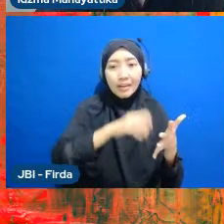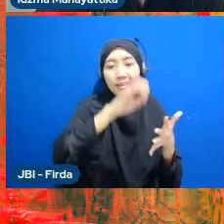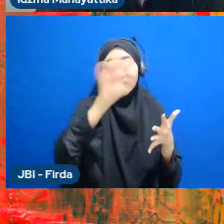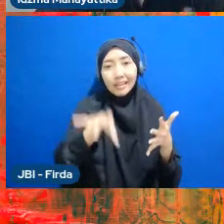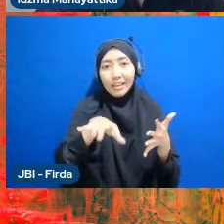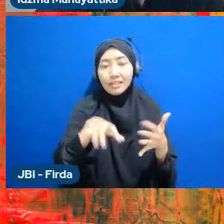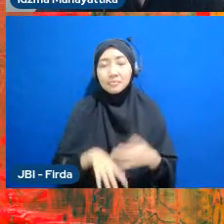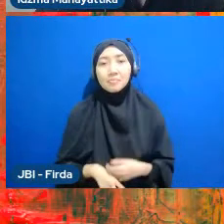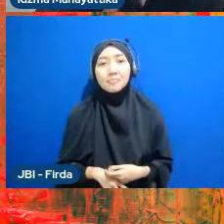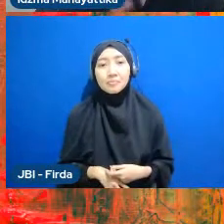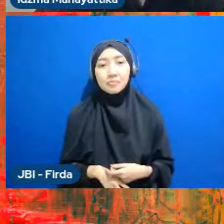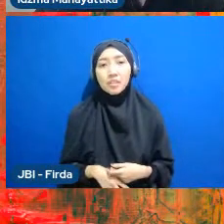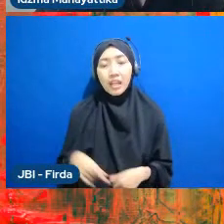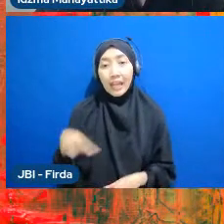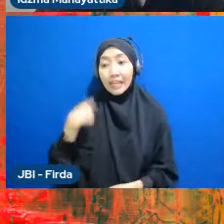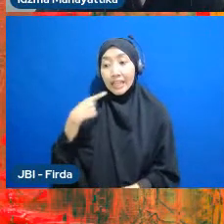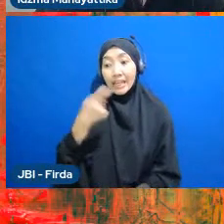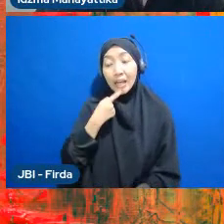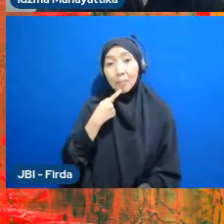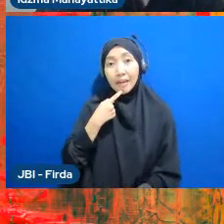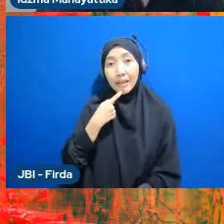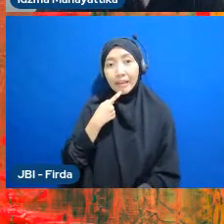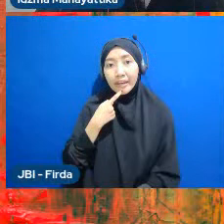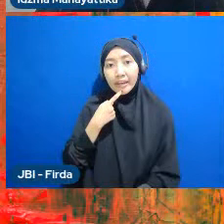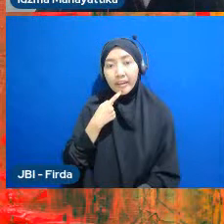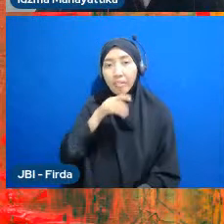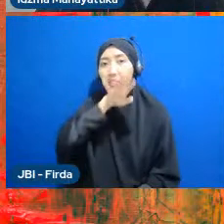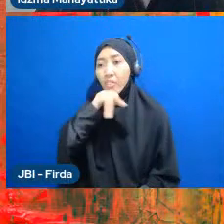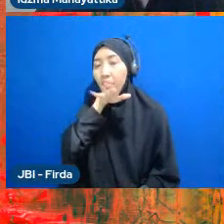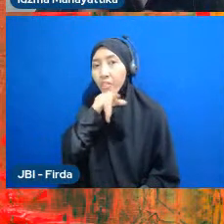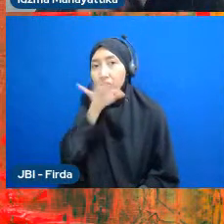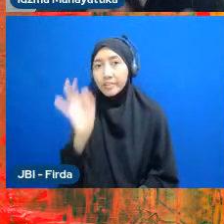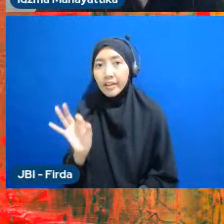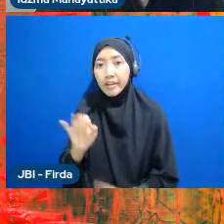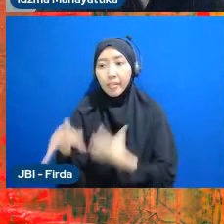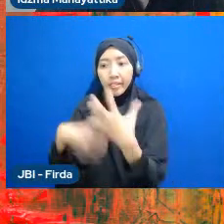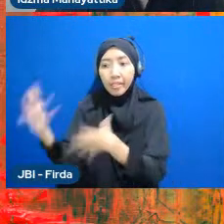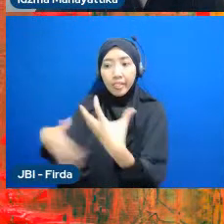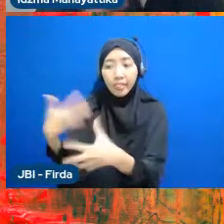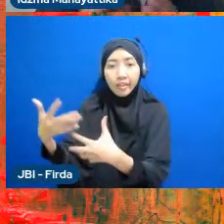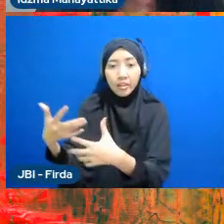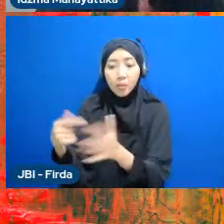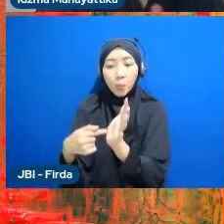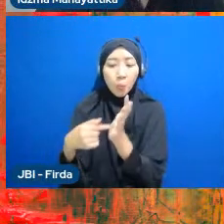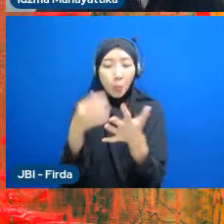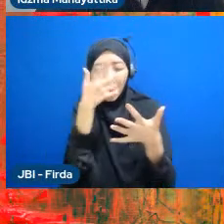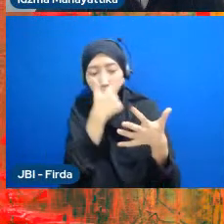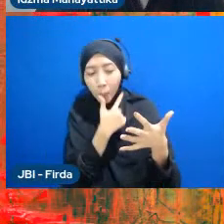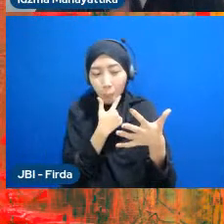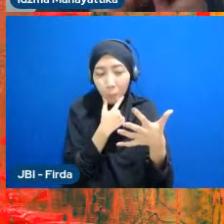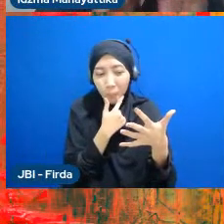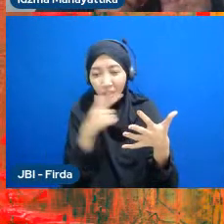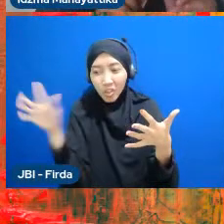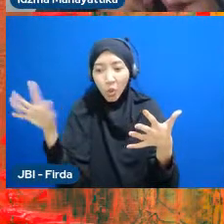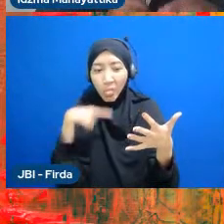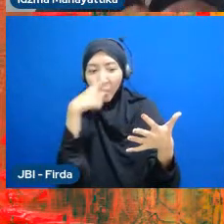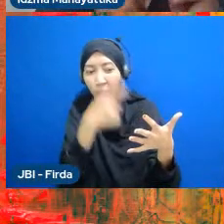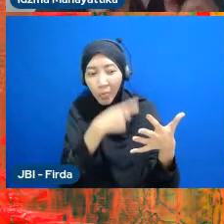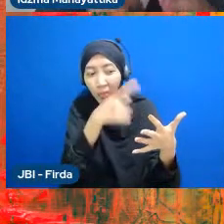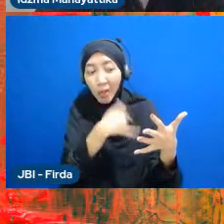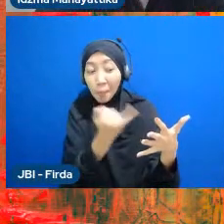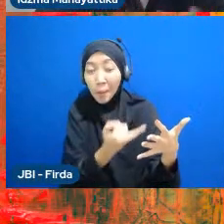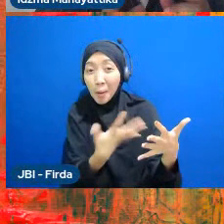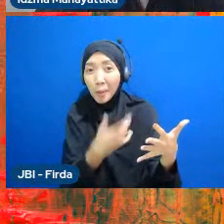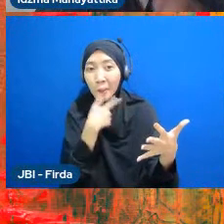Gitu. Kita ngapain? Yang pertama jangan rese, jangan ikut campur, jangan tebak-tebak gambarnya, jangan nanya-nanya segala macam. Kalau mau